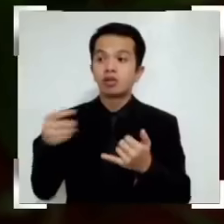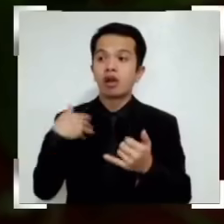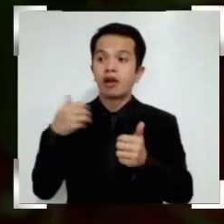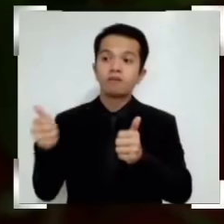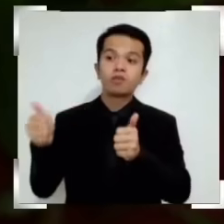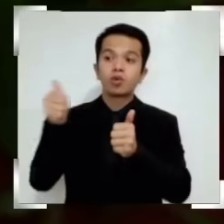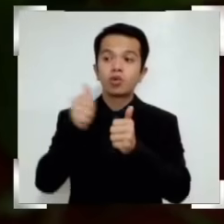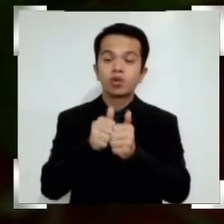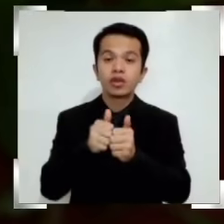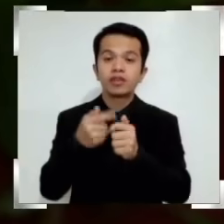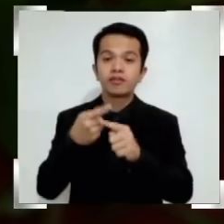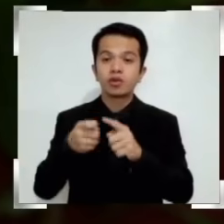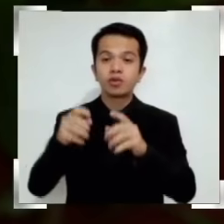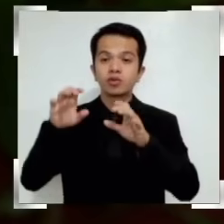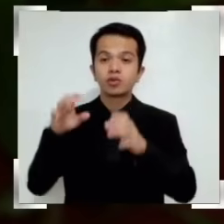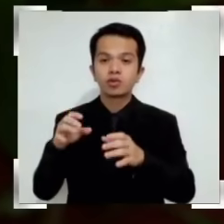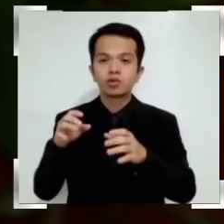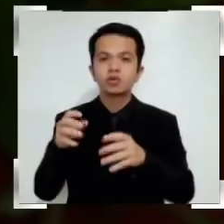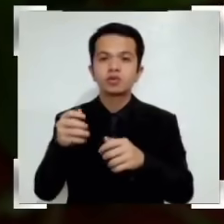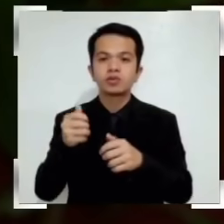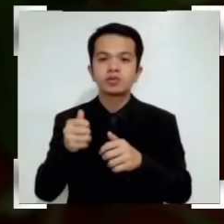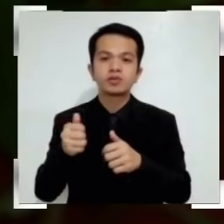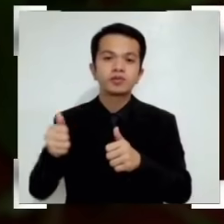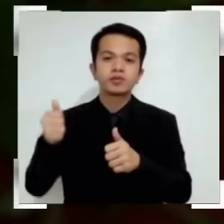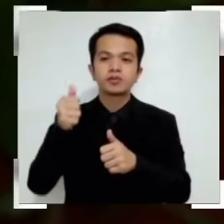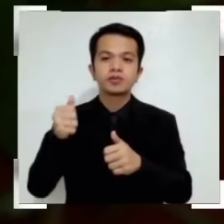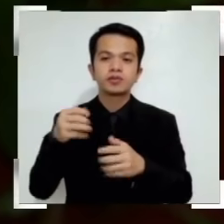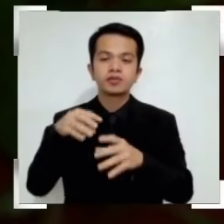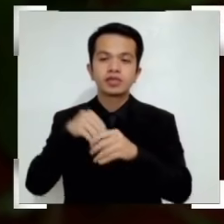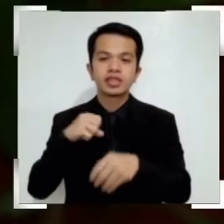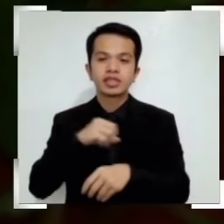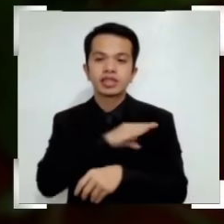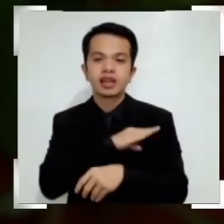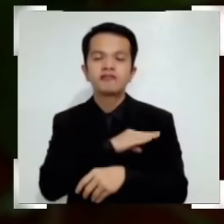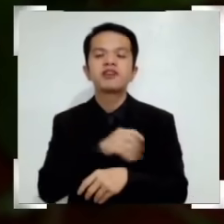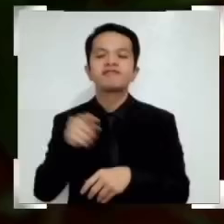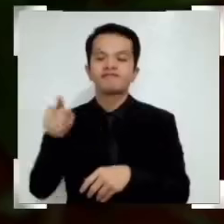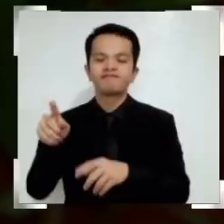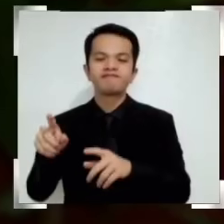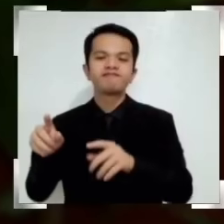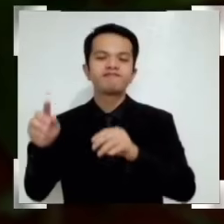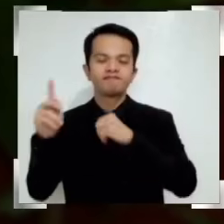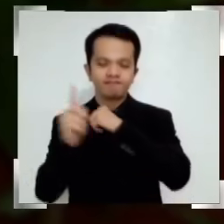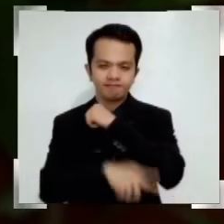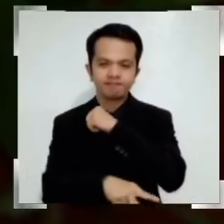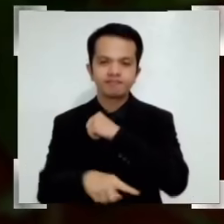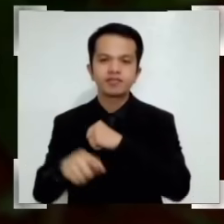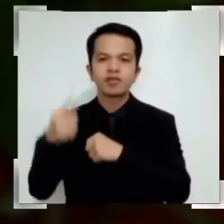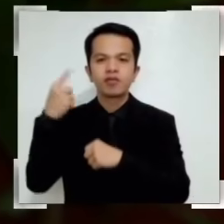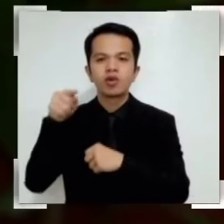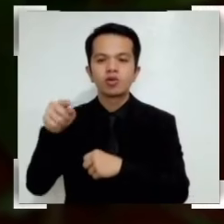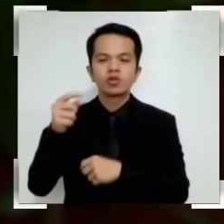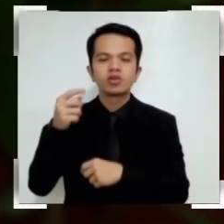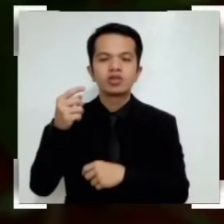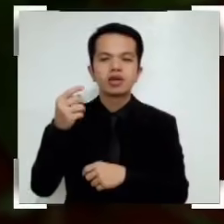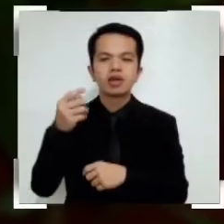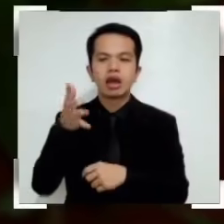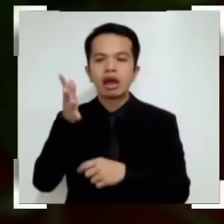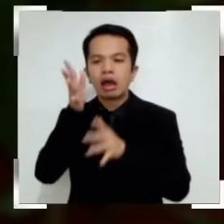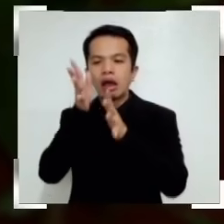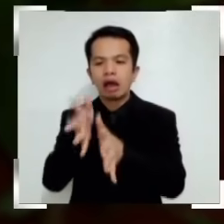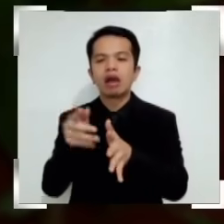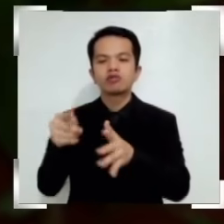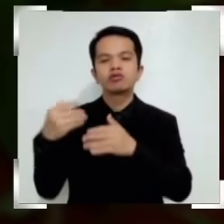will file cases against them of negligence of duty, which can be tantamount to